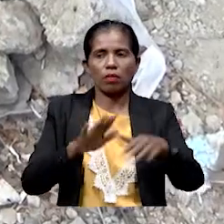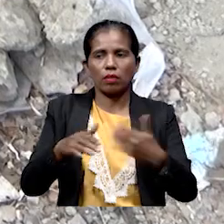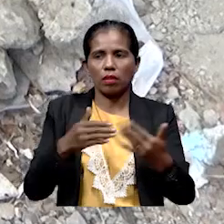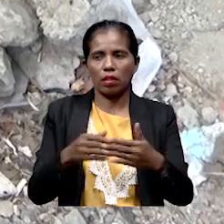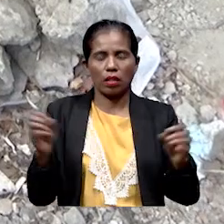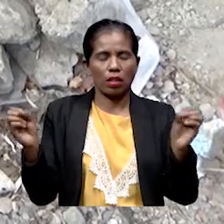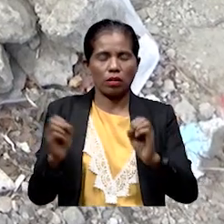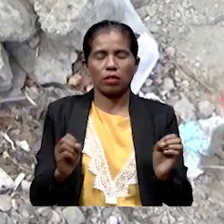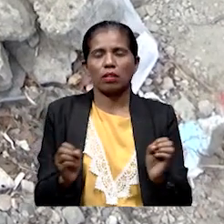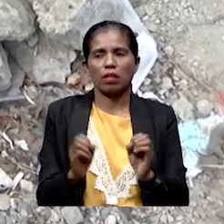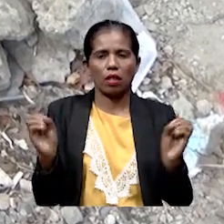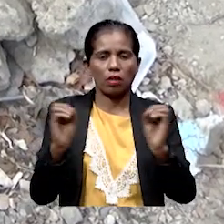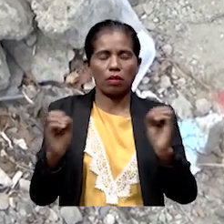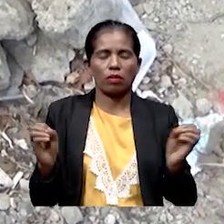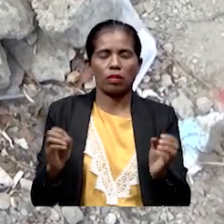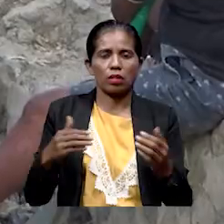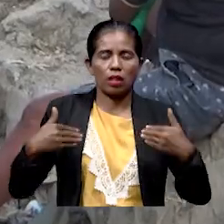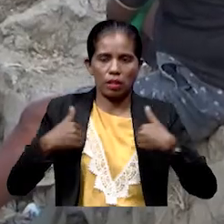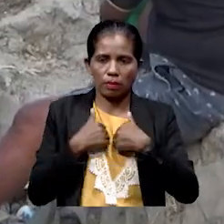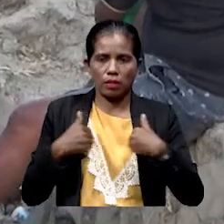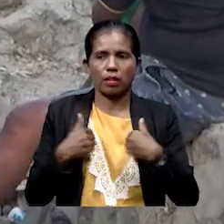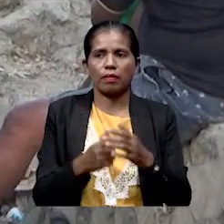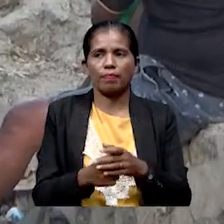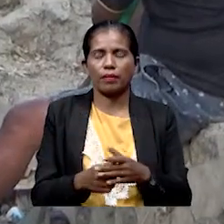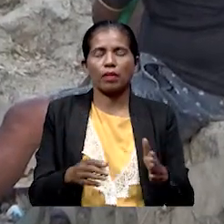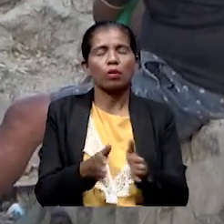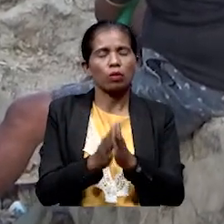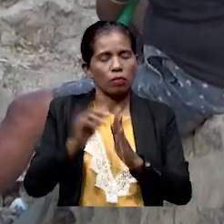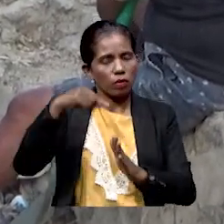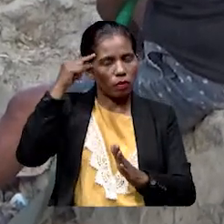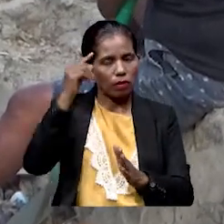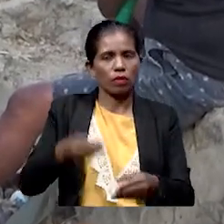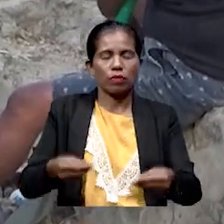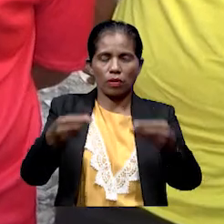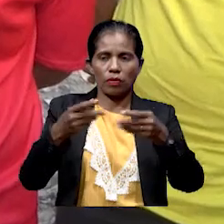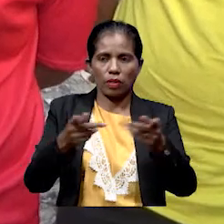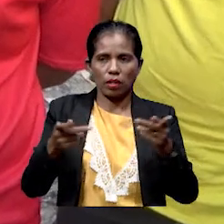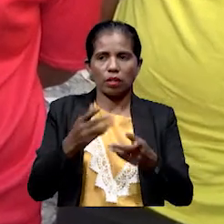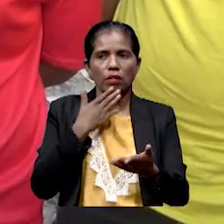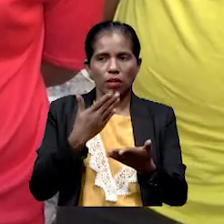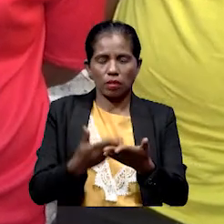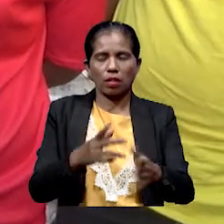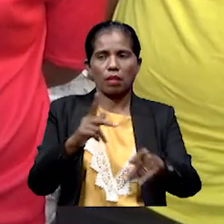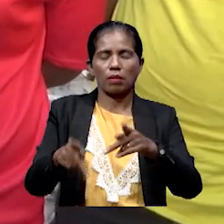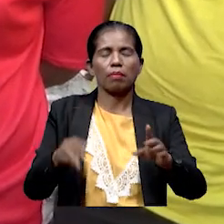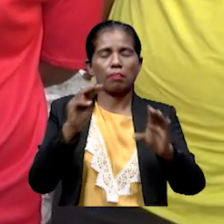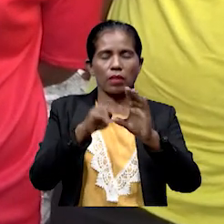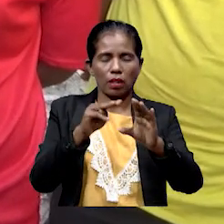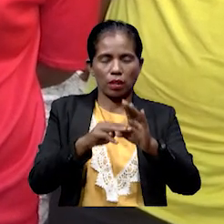las animal Liu-liu ba governo sira be lider sira gusur ami kar po fatin digno ba ami populasa mercado kumoro